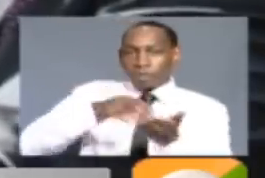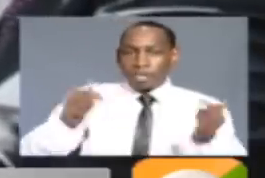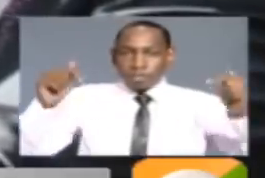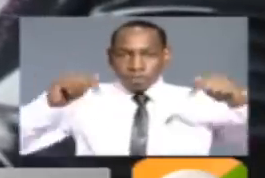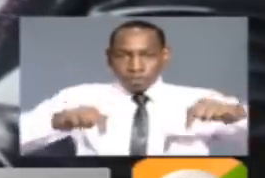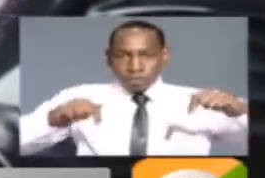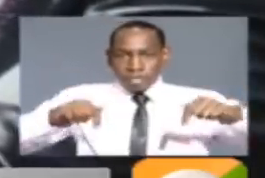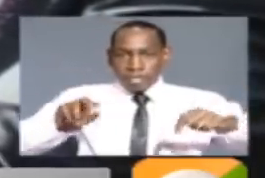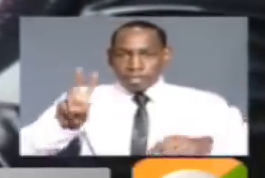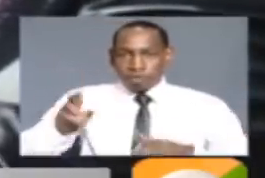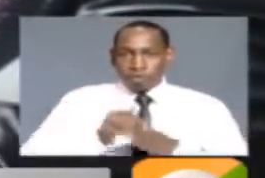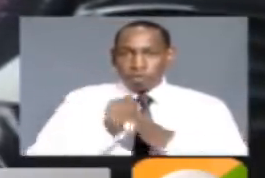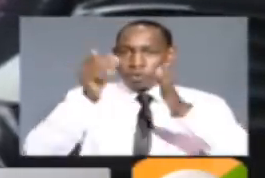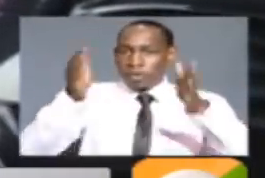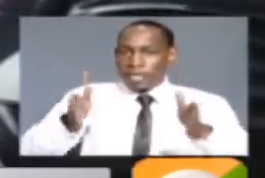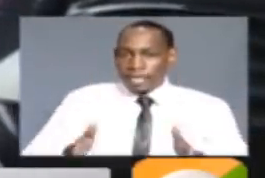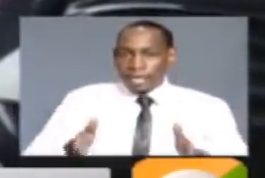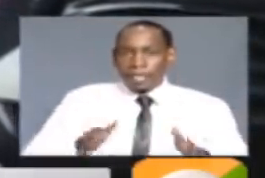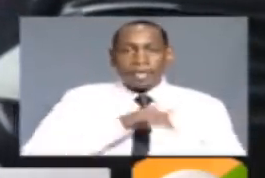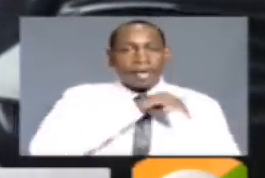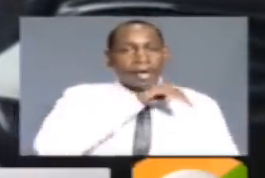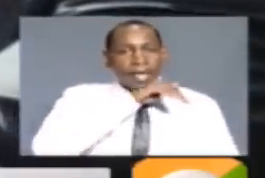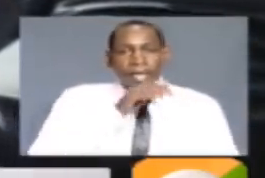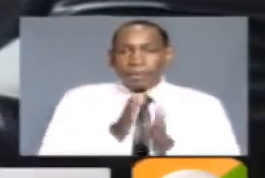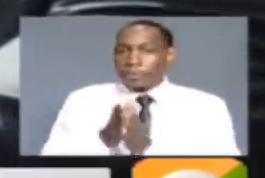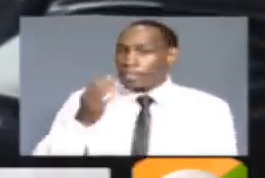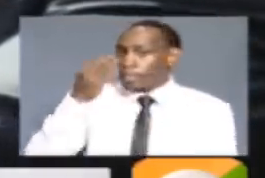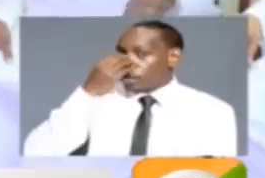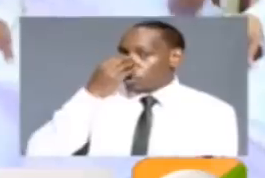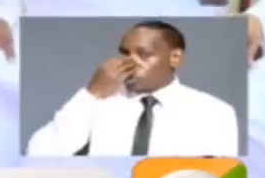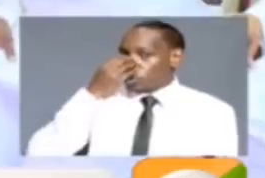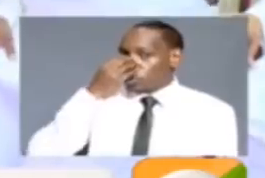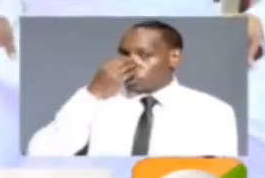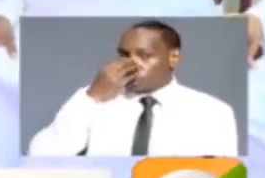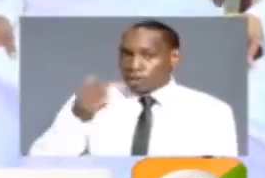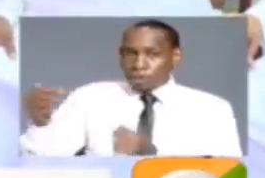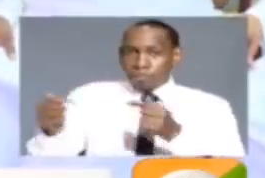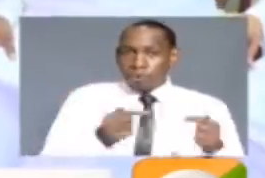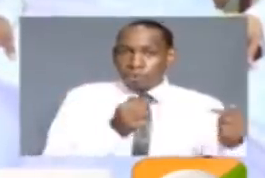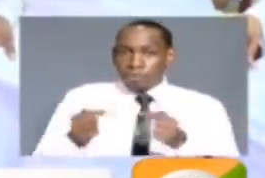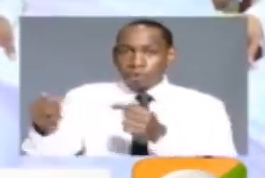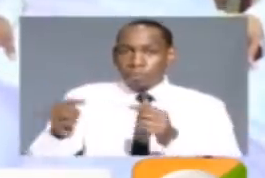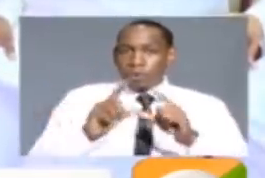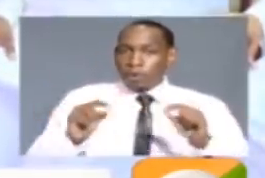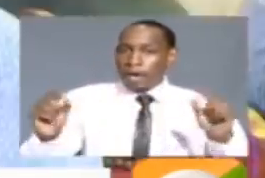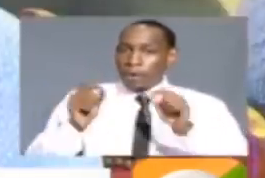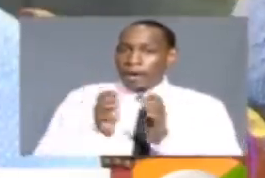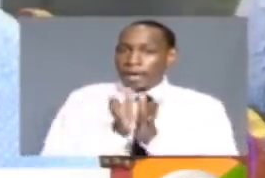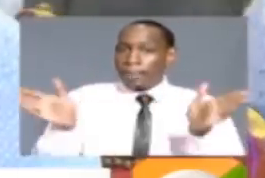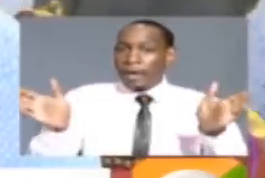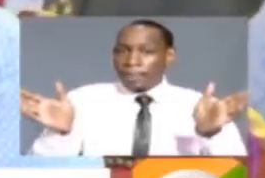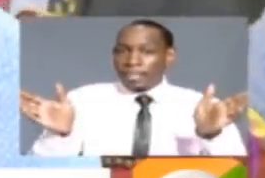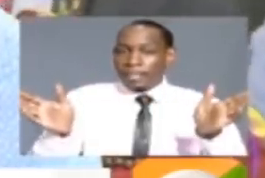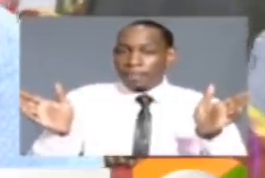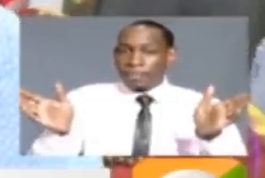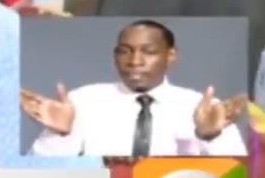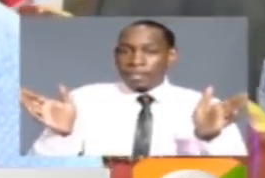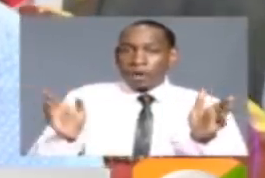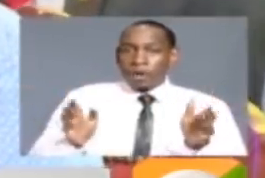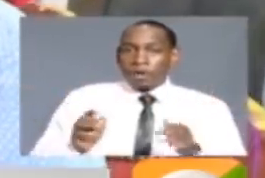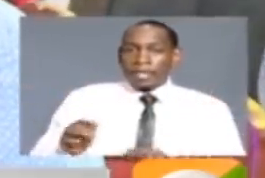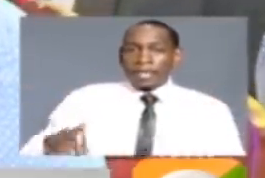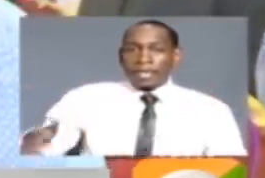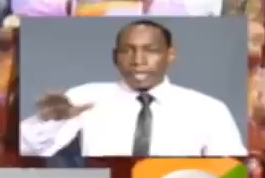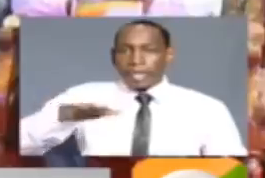leo, huku viongozi hawa wawili, Raila Odinga na William Ruto, wakirushiana maneno hadharani. Mmoja akiwa mjini